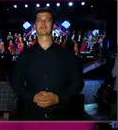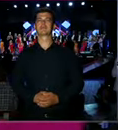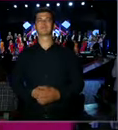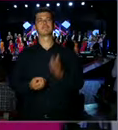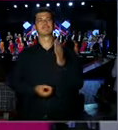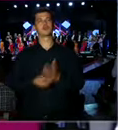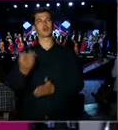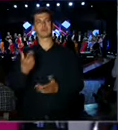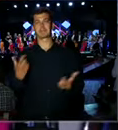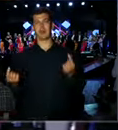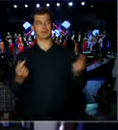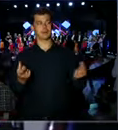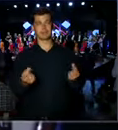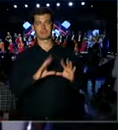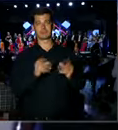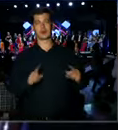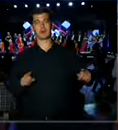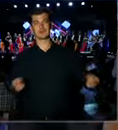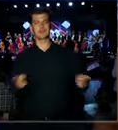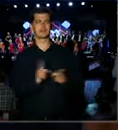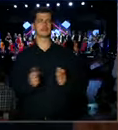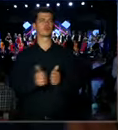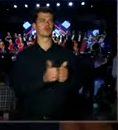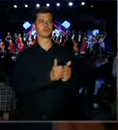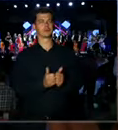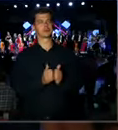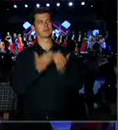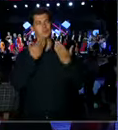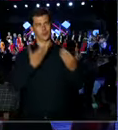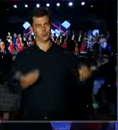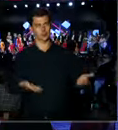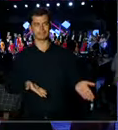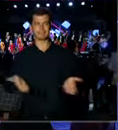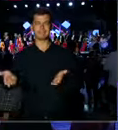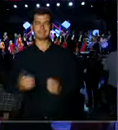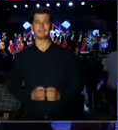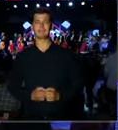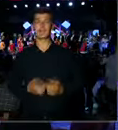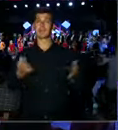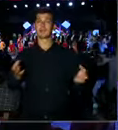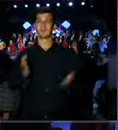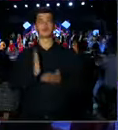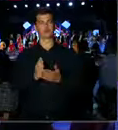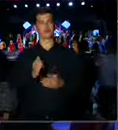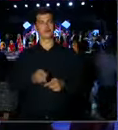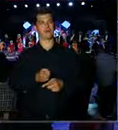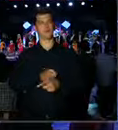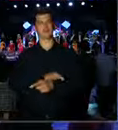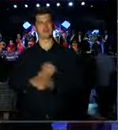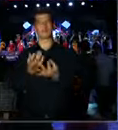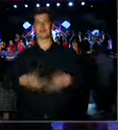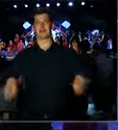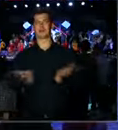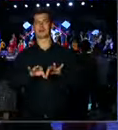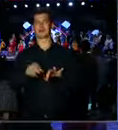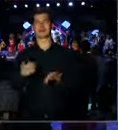Drodzy partnerzy, drodzy organizatorzy i współorganizatorzy, dziękujemy bardzo serdecznie. A my powolutku przygotowujemy się do finału.